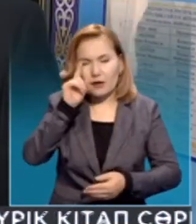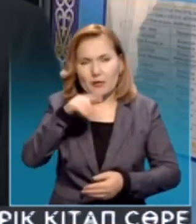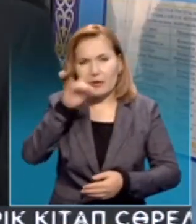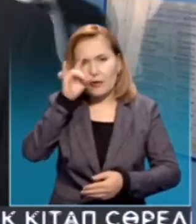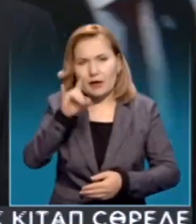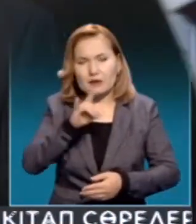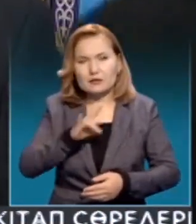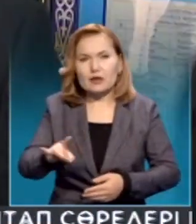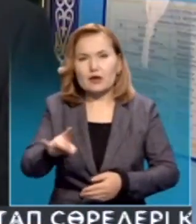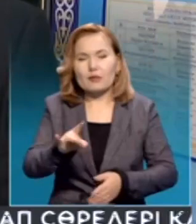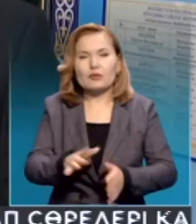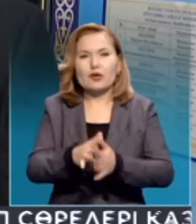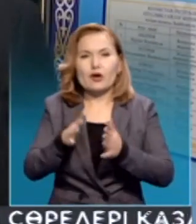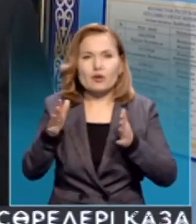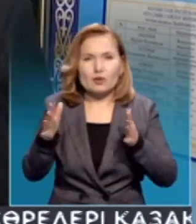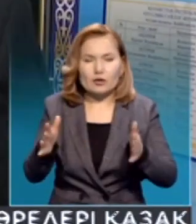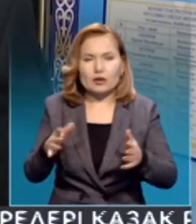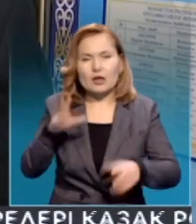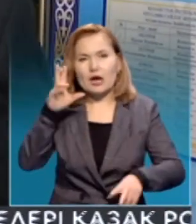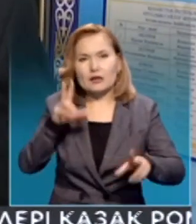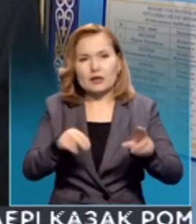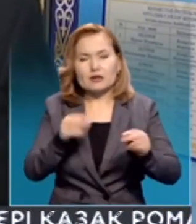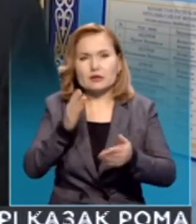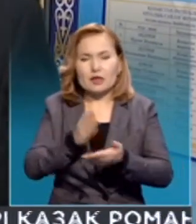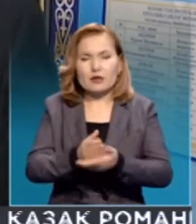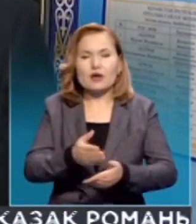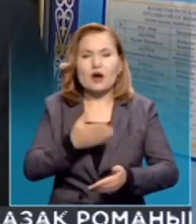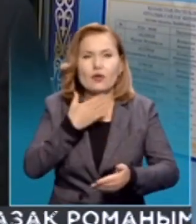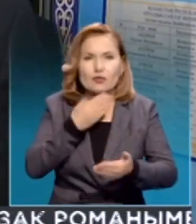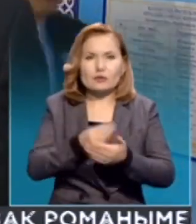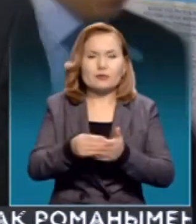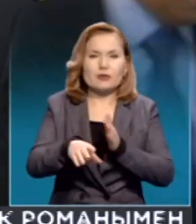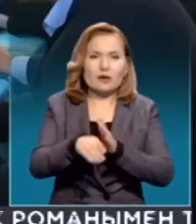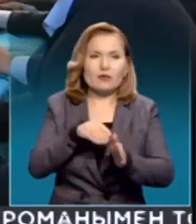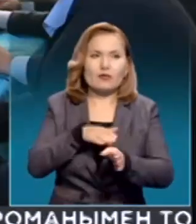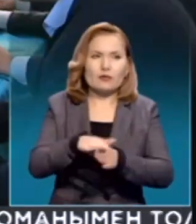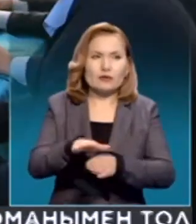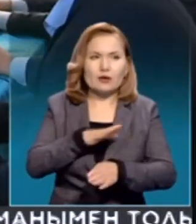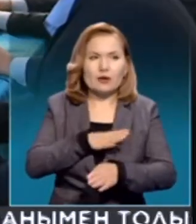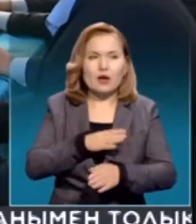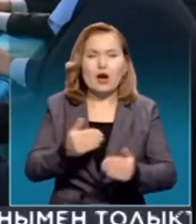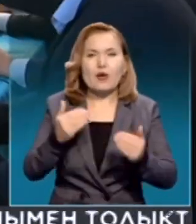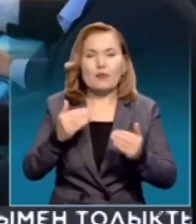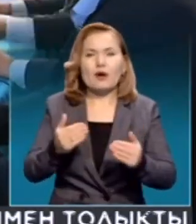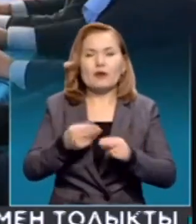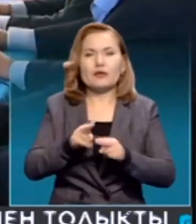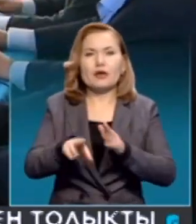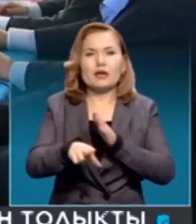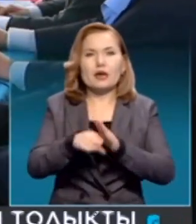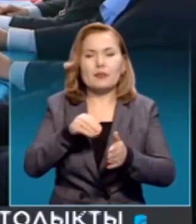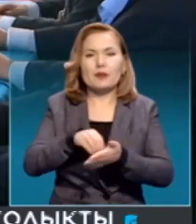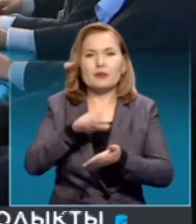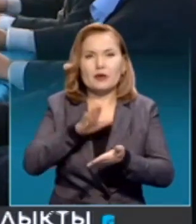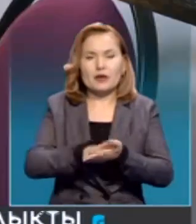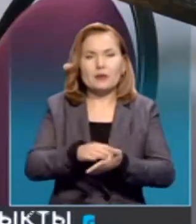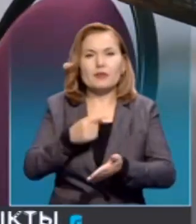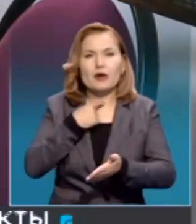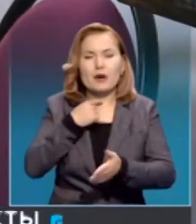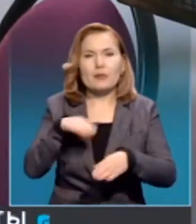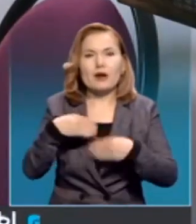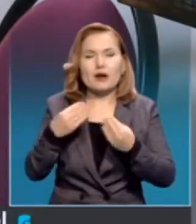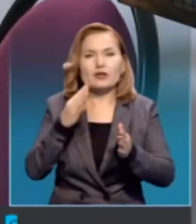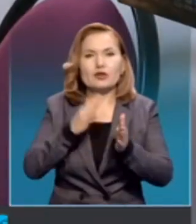еліміздің өркендеуіне көмек жасалып жатқанын, сондықтан мен өз таңдауымды өзім бердім. Жалпы бүгінгі сайлауға тіркелген дауыс